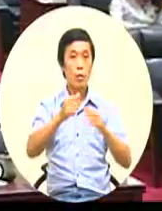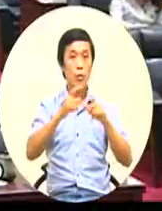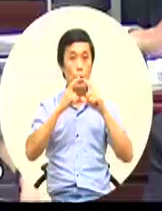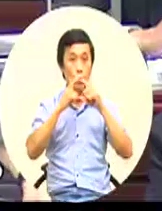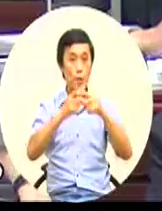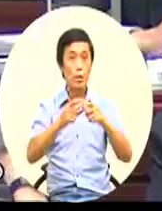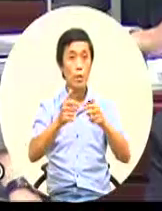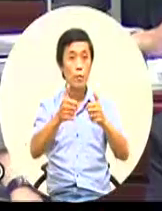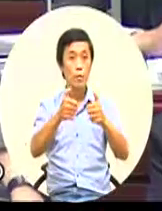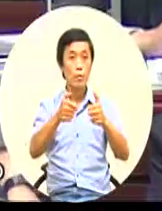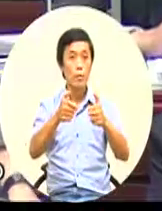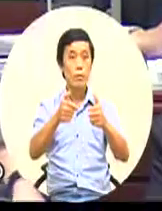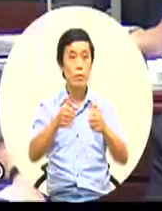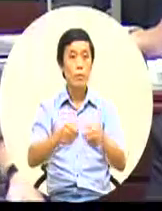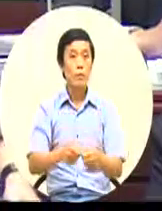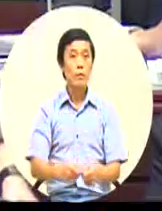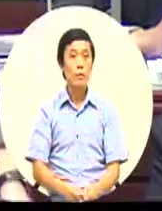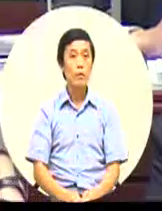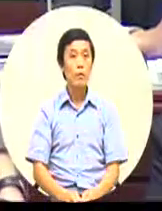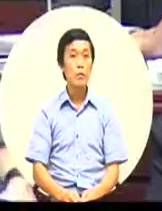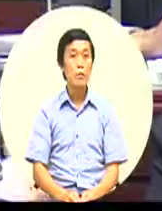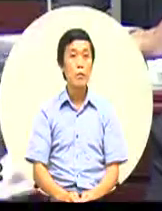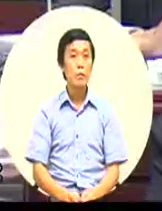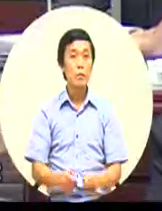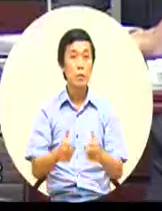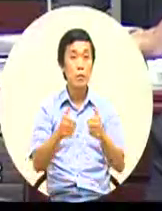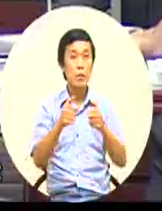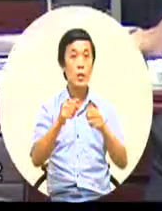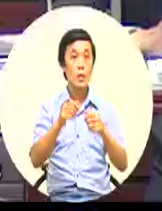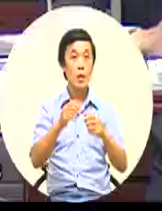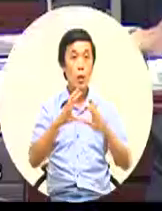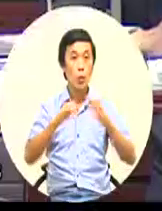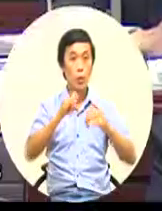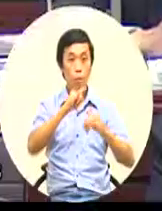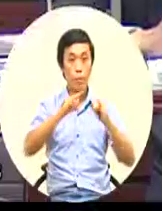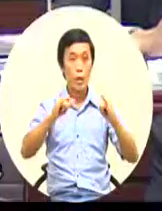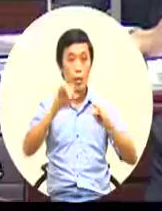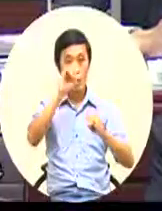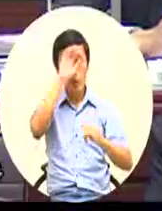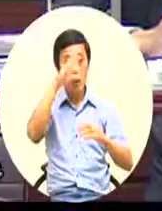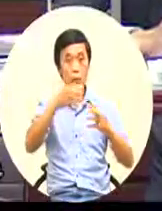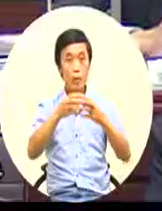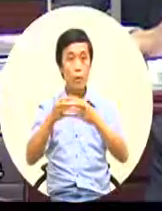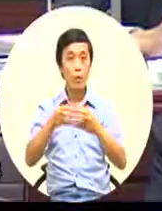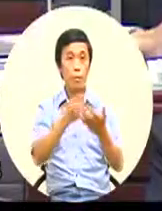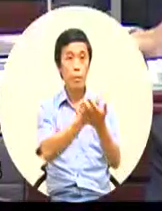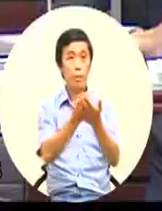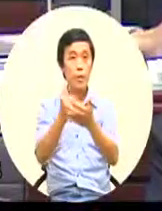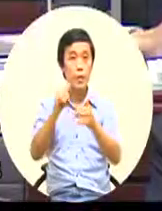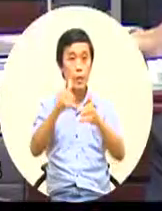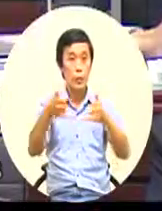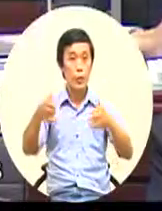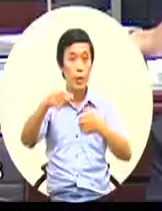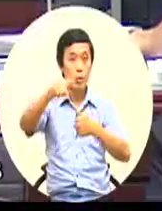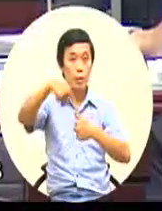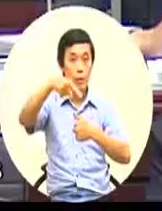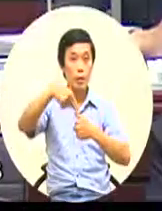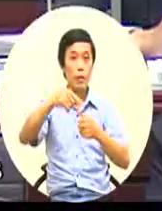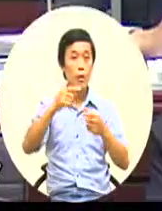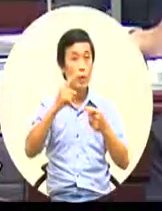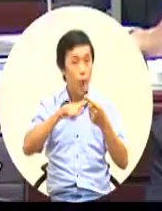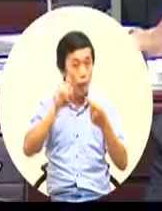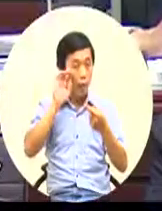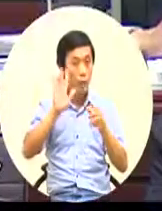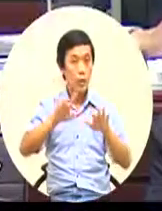多谢，拄只国民党党团啊，所有议员的指教，真歹势，时间